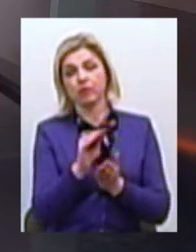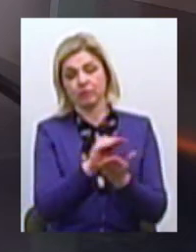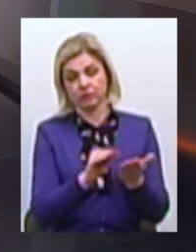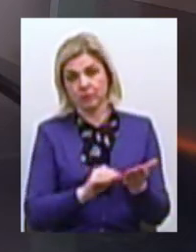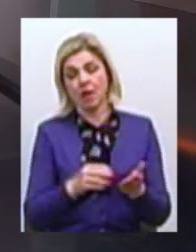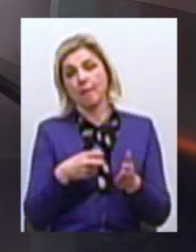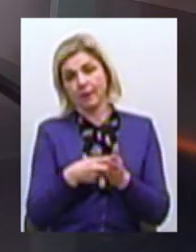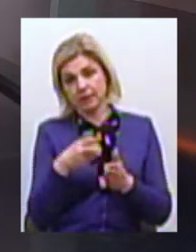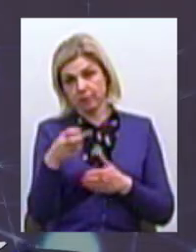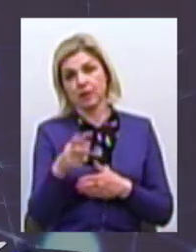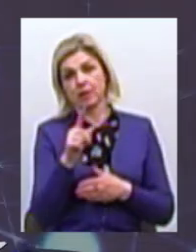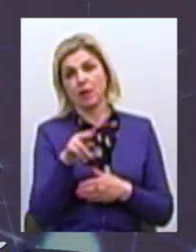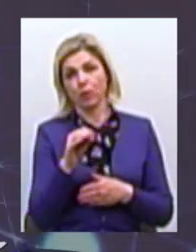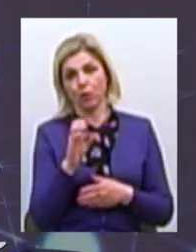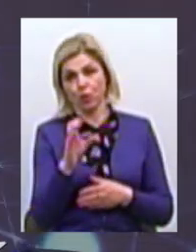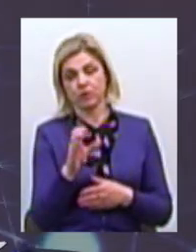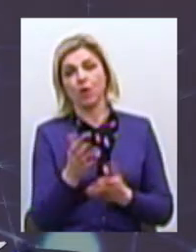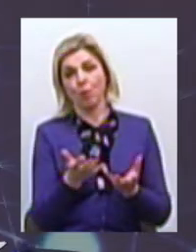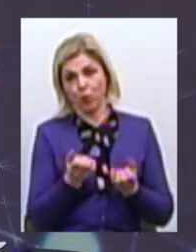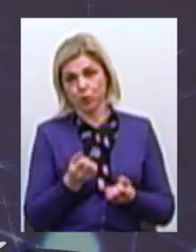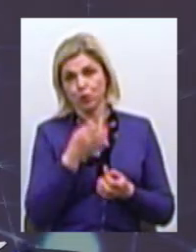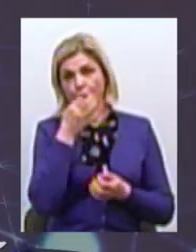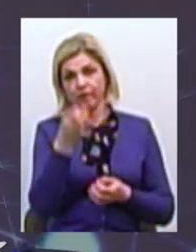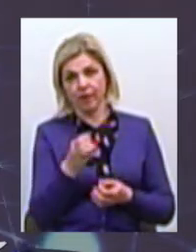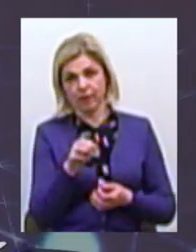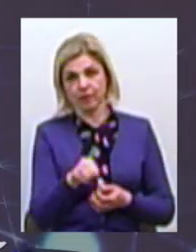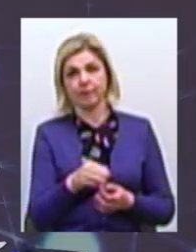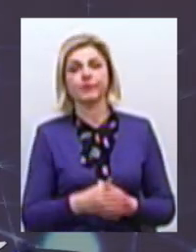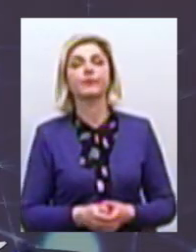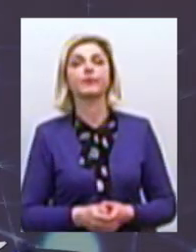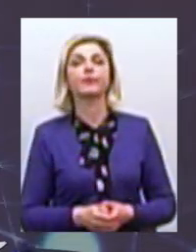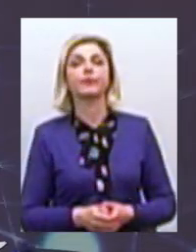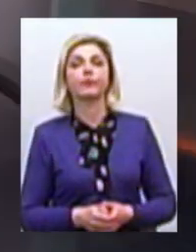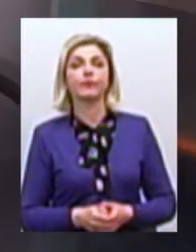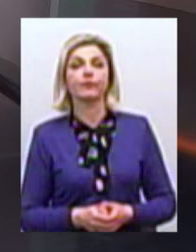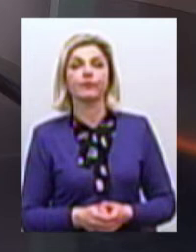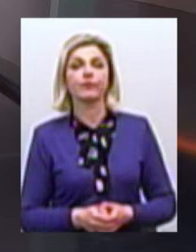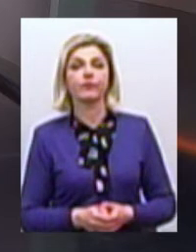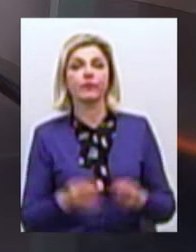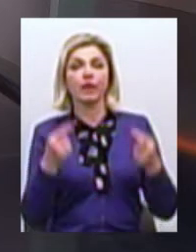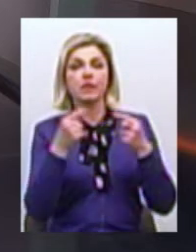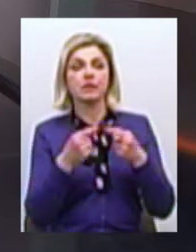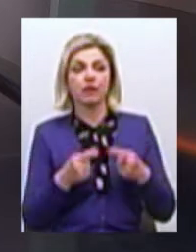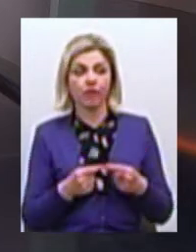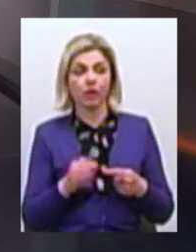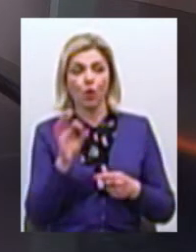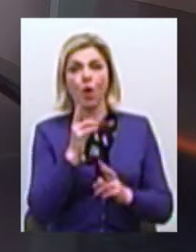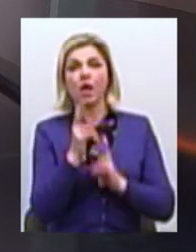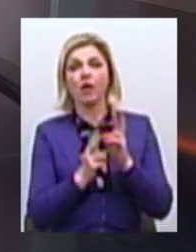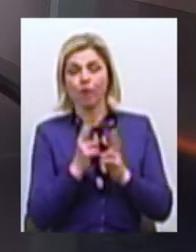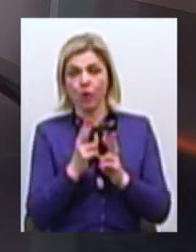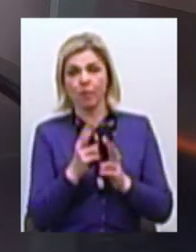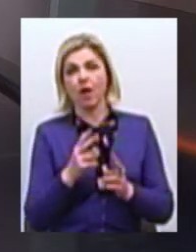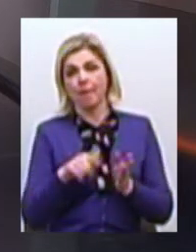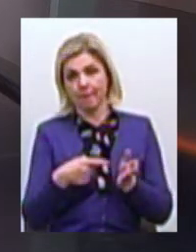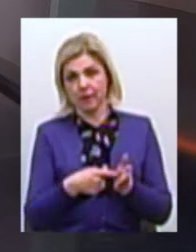в письменном виде, запрос, получите ответ. Будь ласка, запитання, коли... Згідно програмі реформування міста